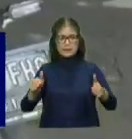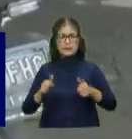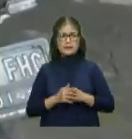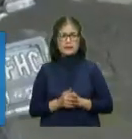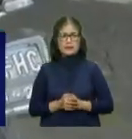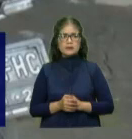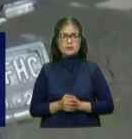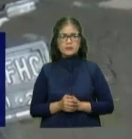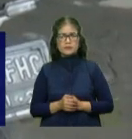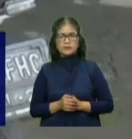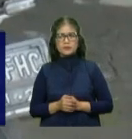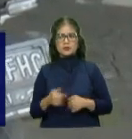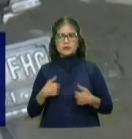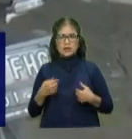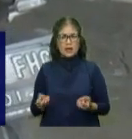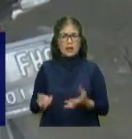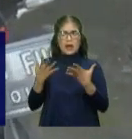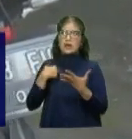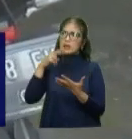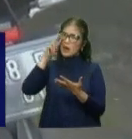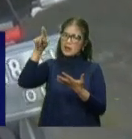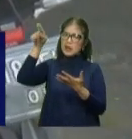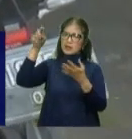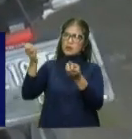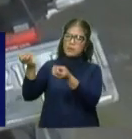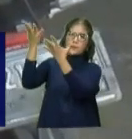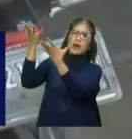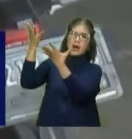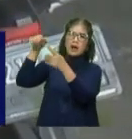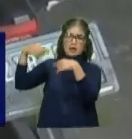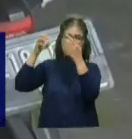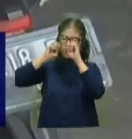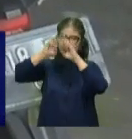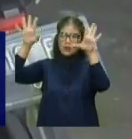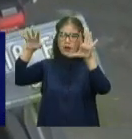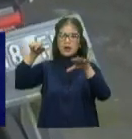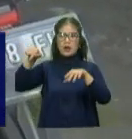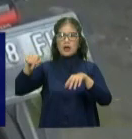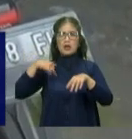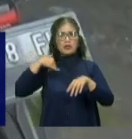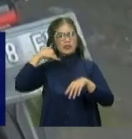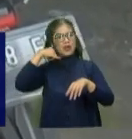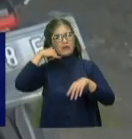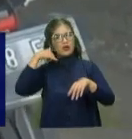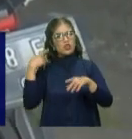aja, Pak. Langsung ada api aja? Iya, kecil, begitu saya itu. Mungkin kan nomor telepon itu.